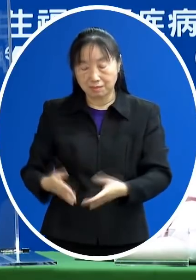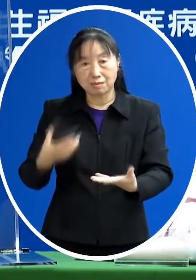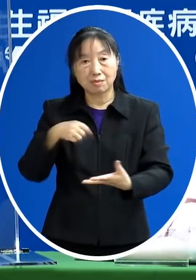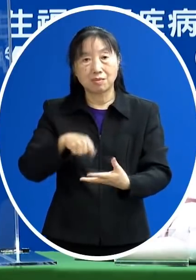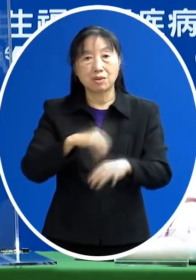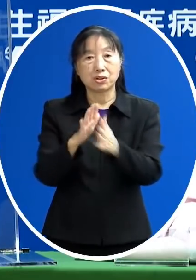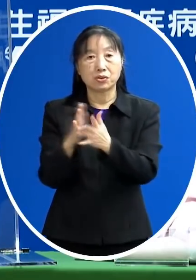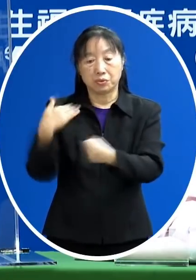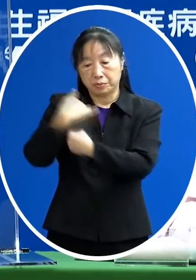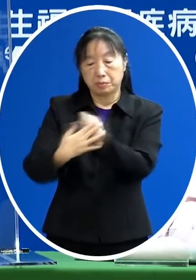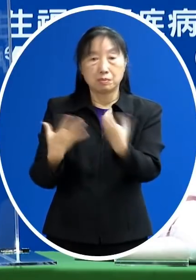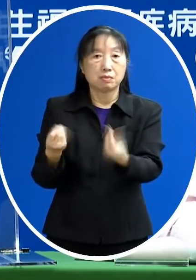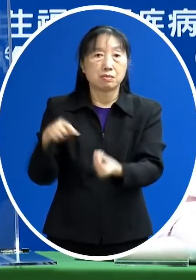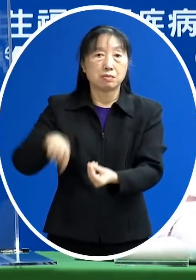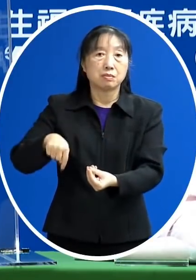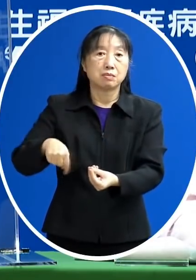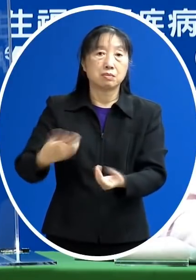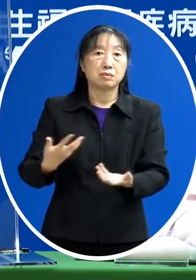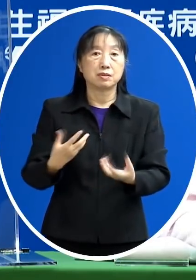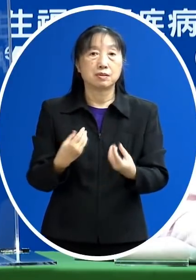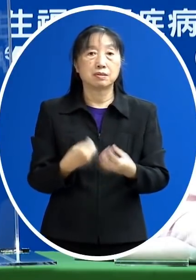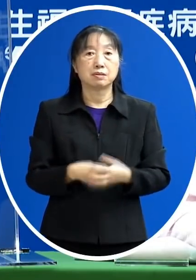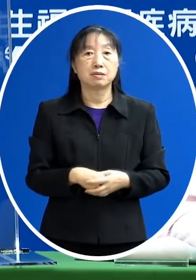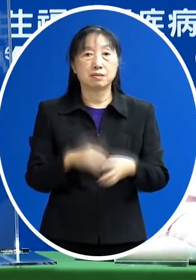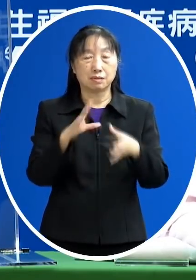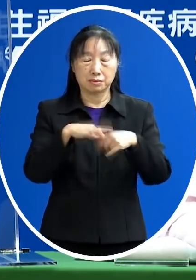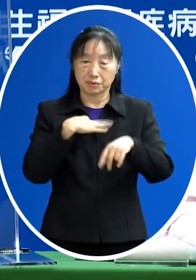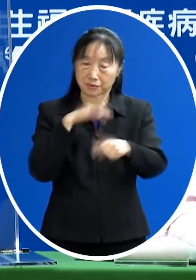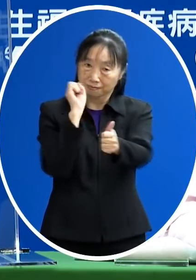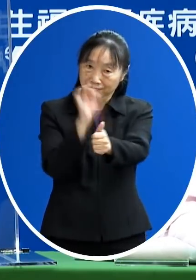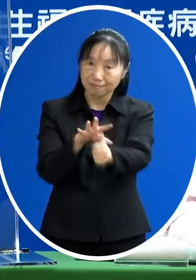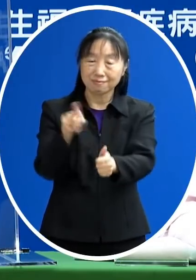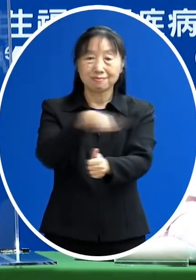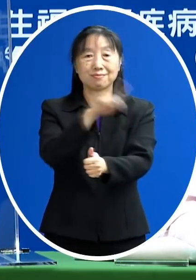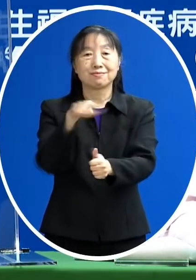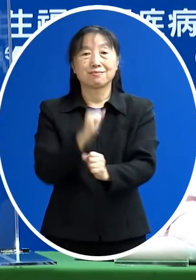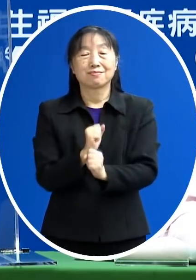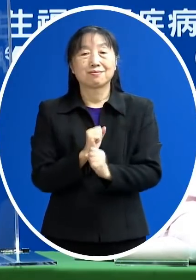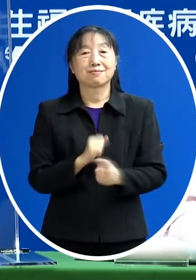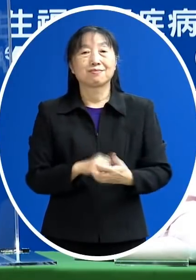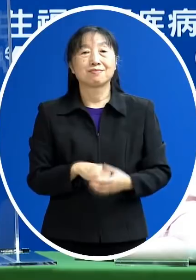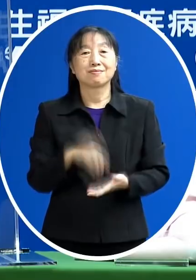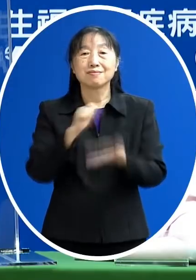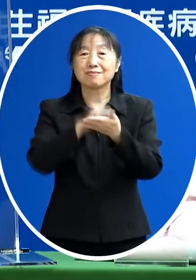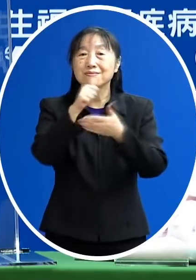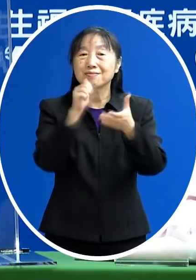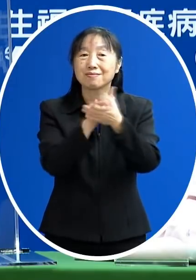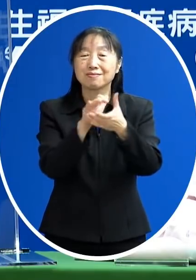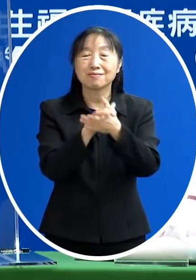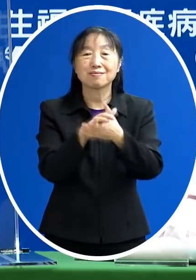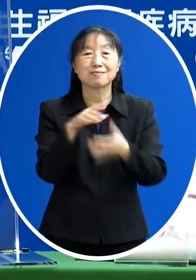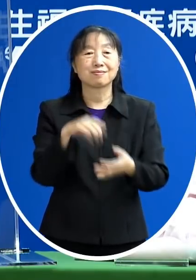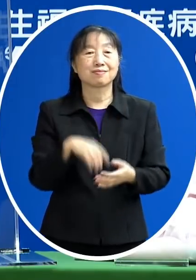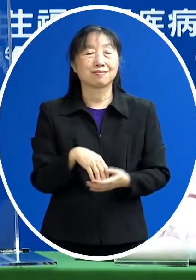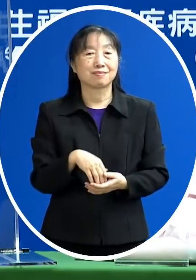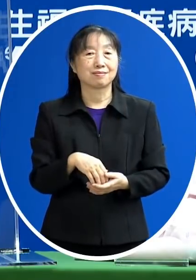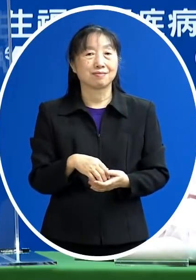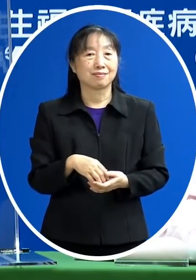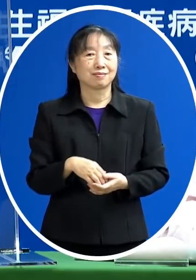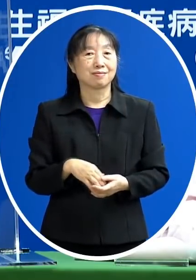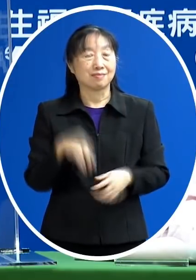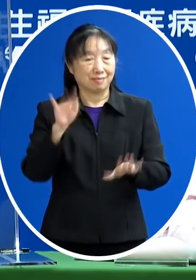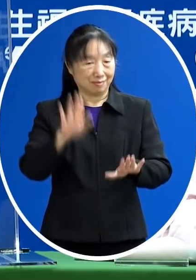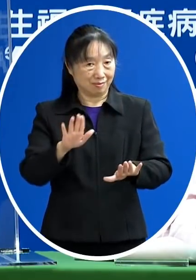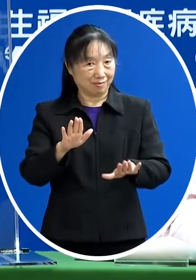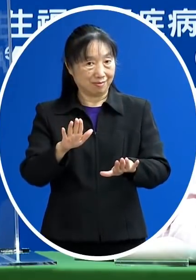没有护套。所以我在这里利用这机会，特别呼吁我们的记者朋友们。我们现在开始，我们